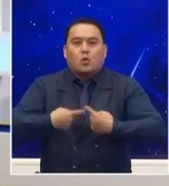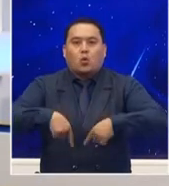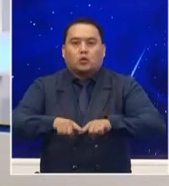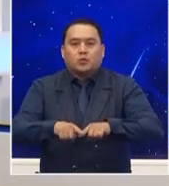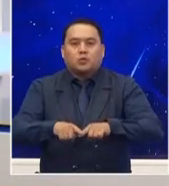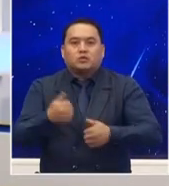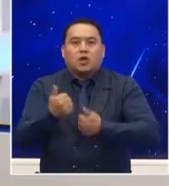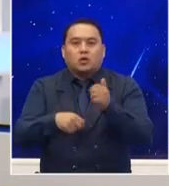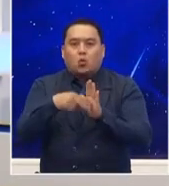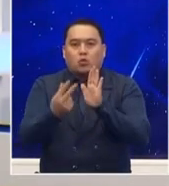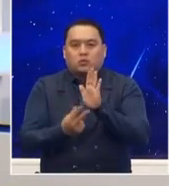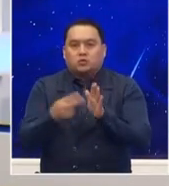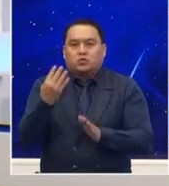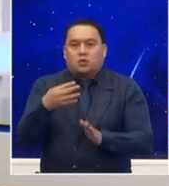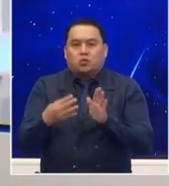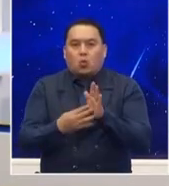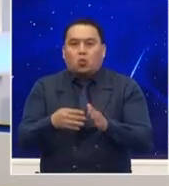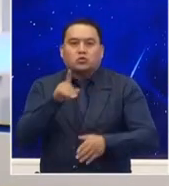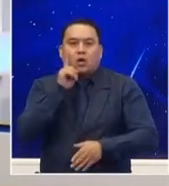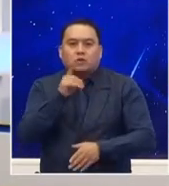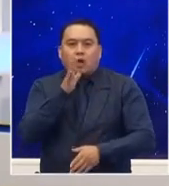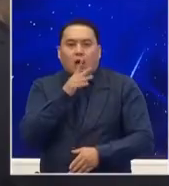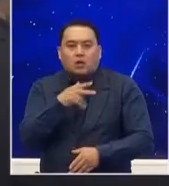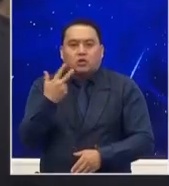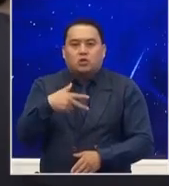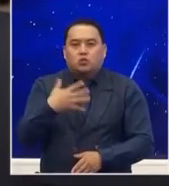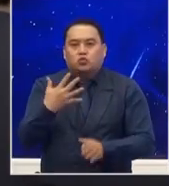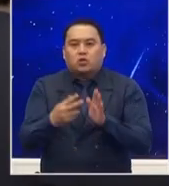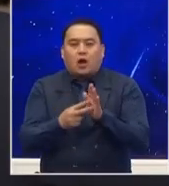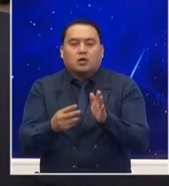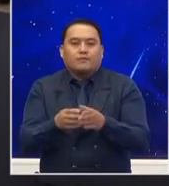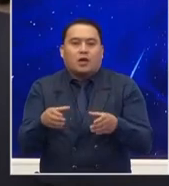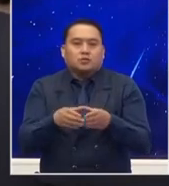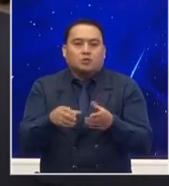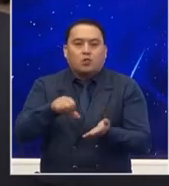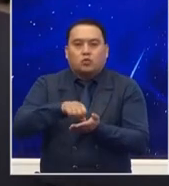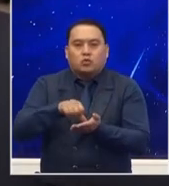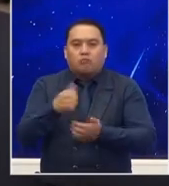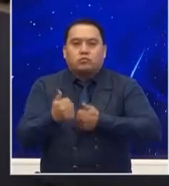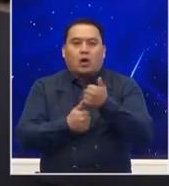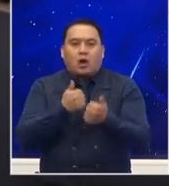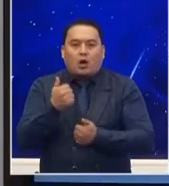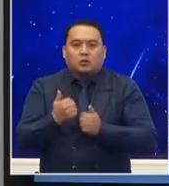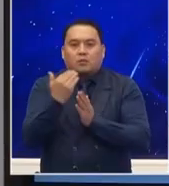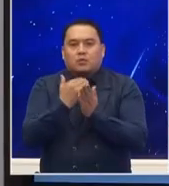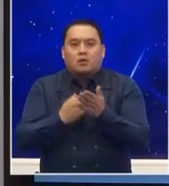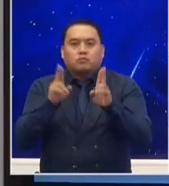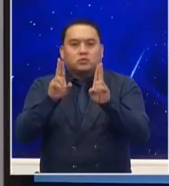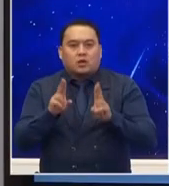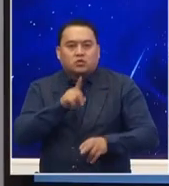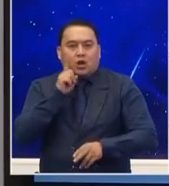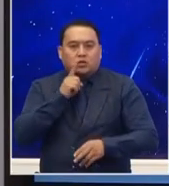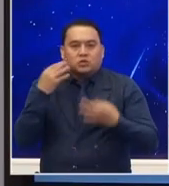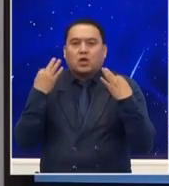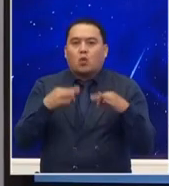ұйымы. Сайысқа 18 бен 29 жас аралығындағы 53 кәсіподақ мүшесі қатысты. Байқау шартына сәйкес жас ұстаздар